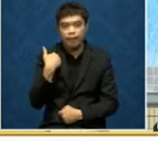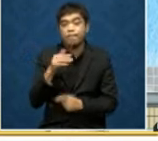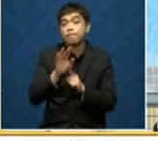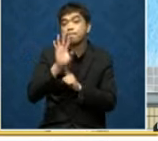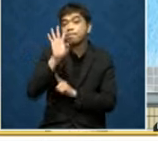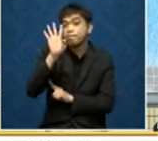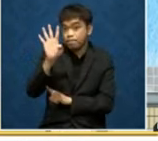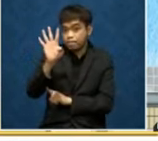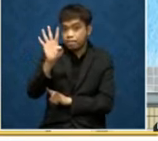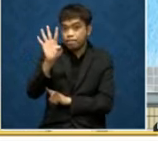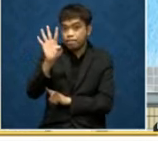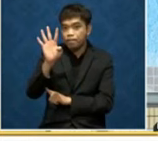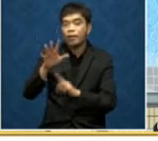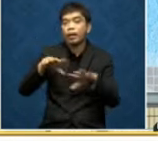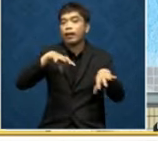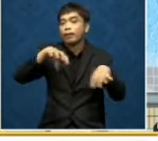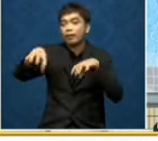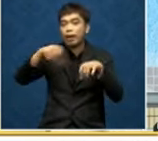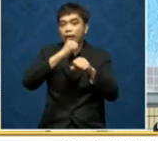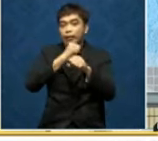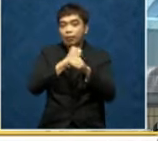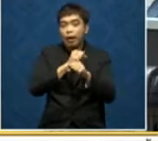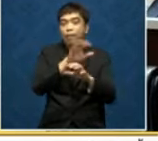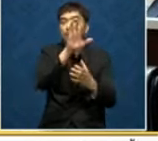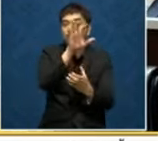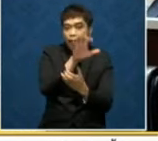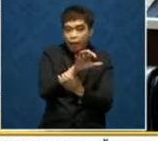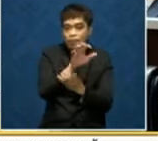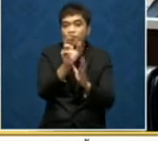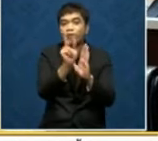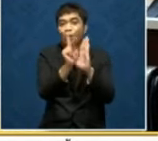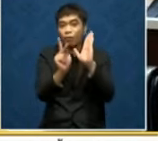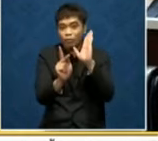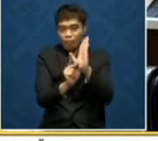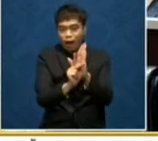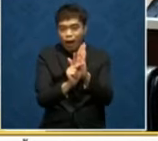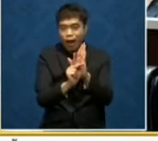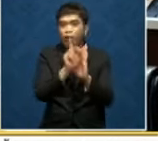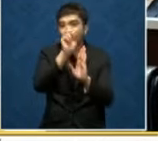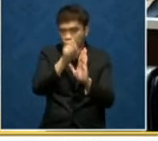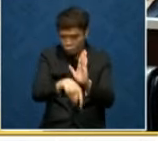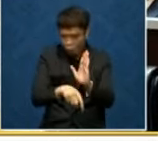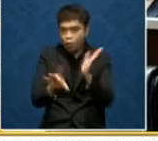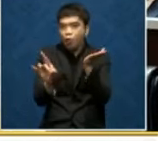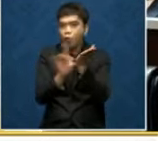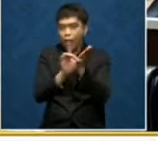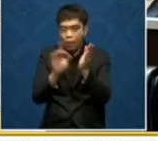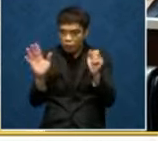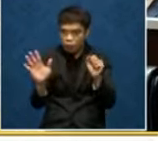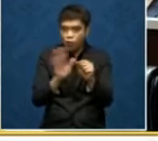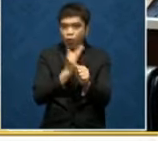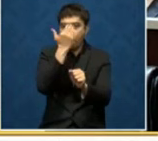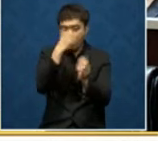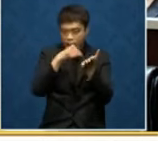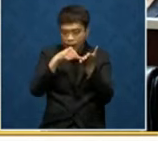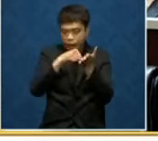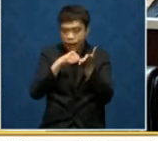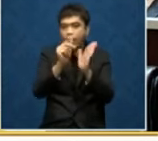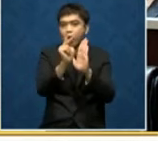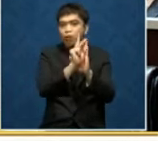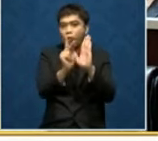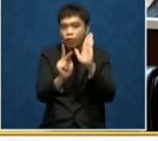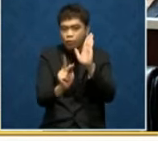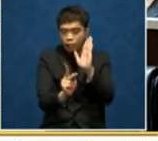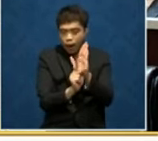คือการดำเนินการข้อบังคับใช้กฎหมายอย่างมีประสิทธิภาพการปรับปรุงแก้ไขข้อกฎหมาย